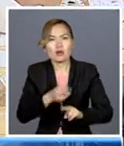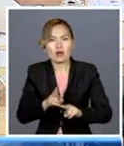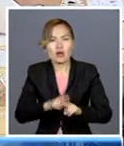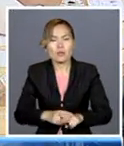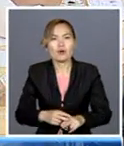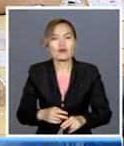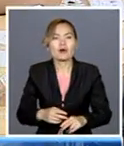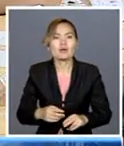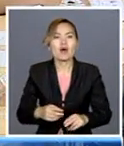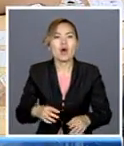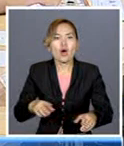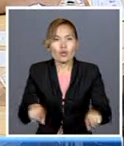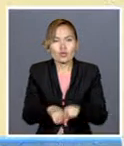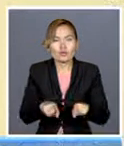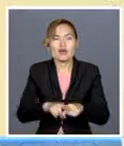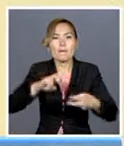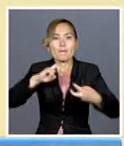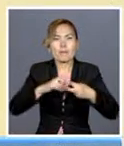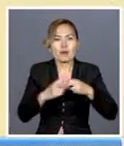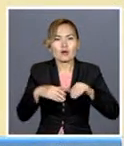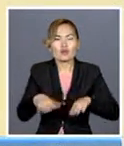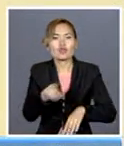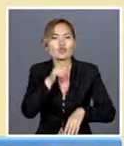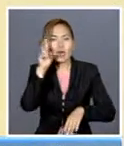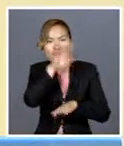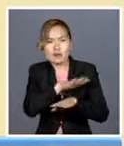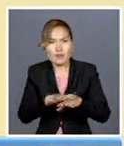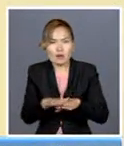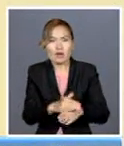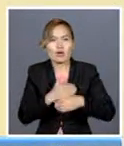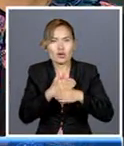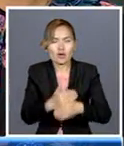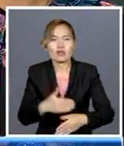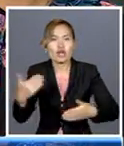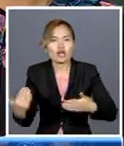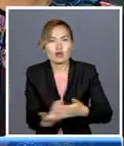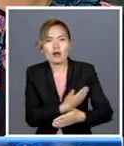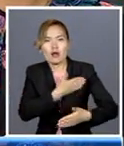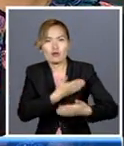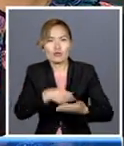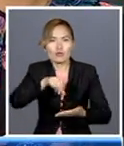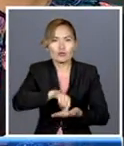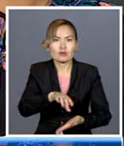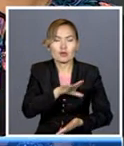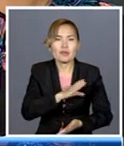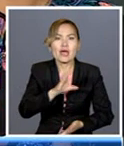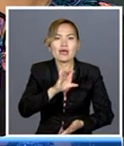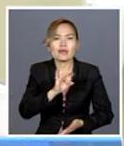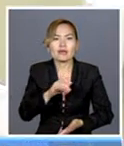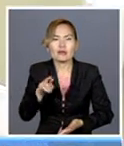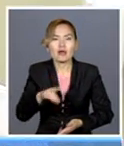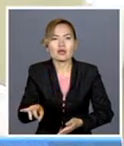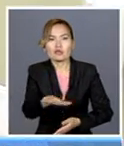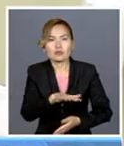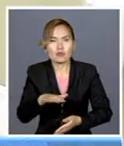Жиналғандар мұндай әлемдік деңгейдегі түйткілді мәселеге жас мемлекеттің араласуы жаңа бір леп беретінін үмітті. Сирияның жағдайын реттеуге қатысты